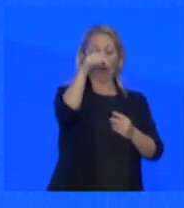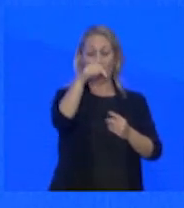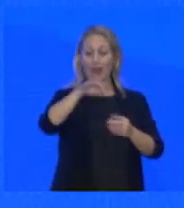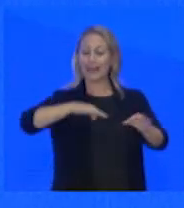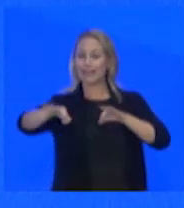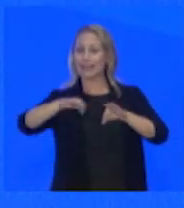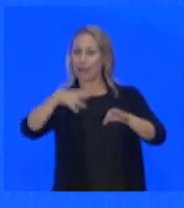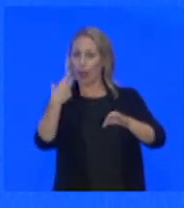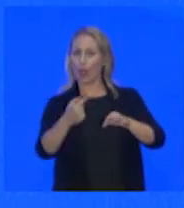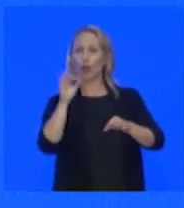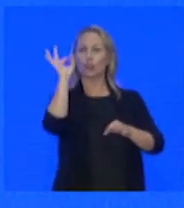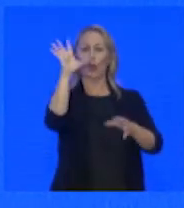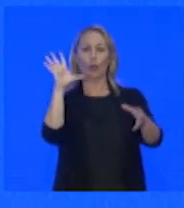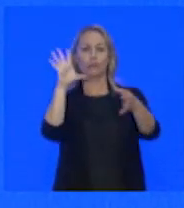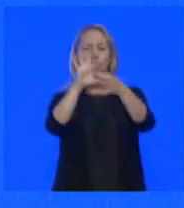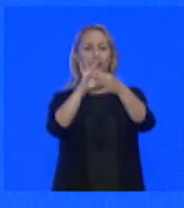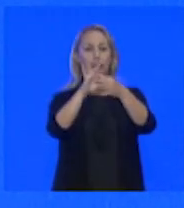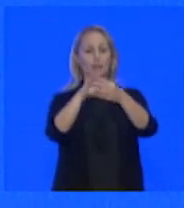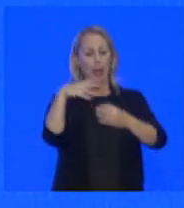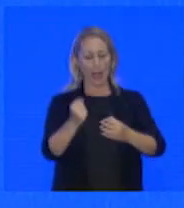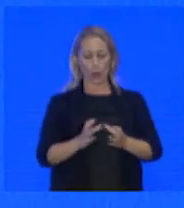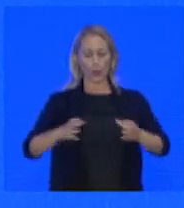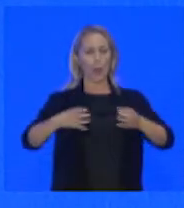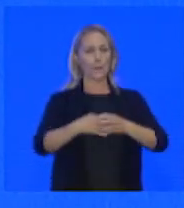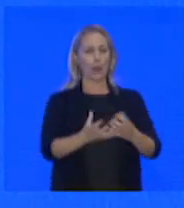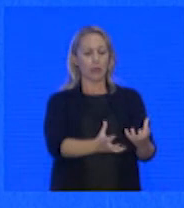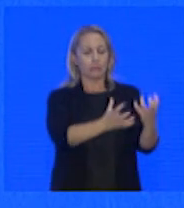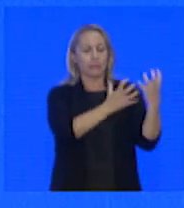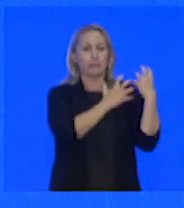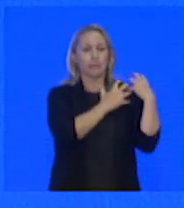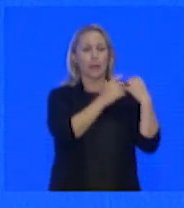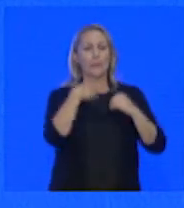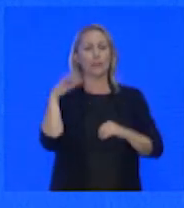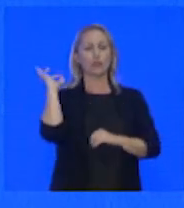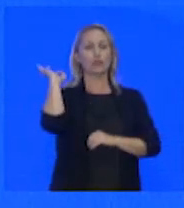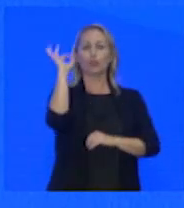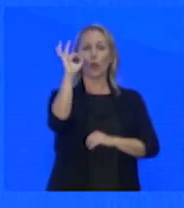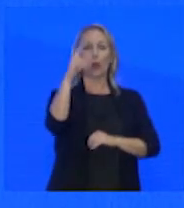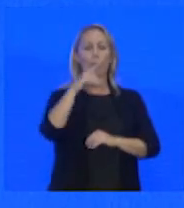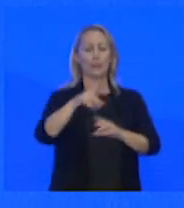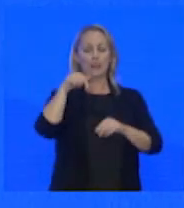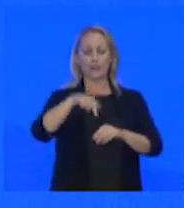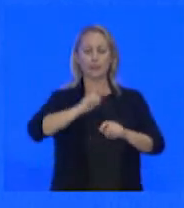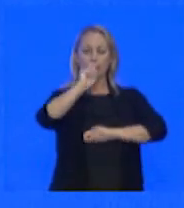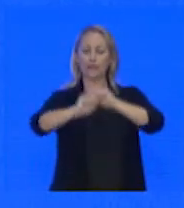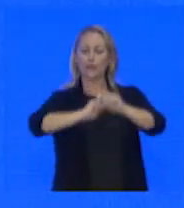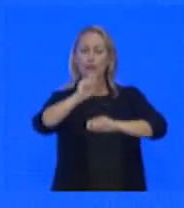πετύχουμε αυτό το στόχο. Και η ομάδα που έχει επομιστεί τη βαριά ευθύνη να το